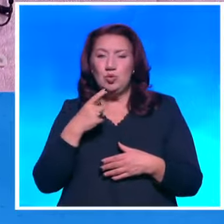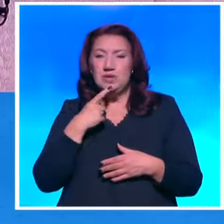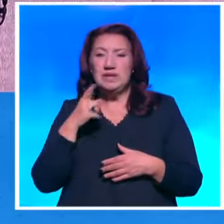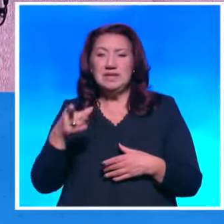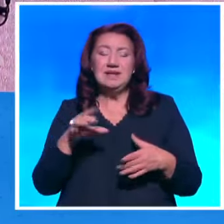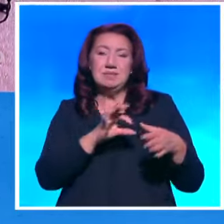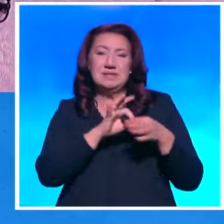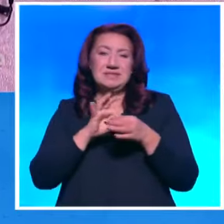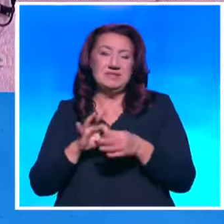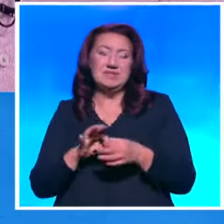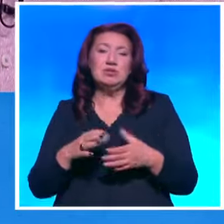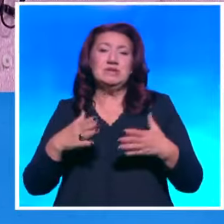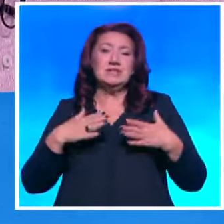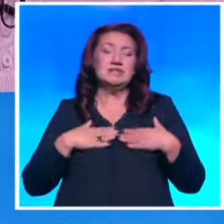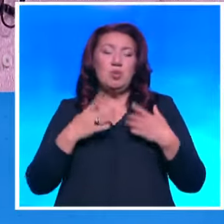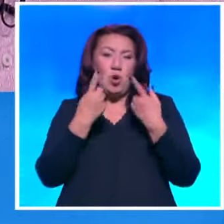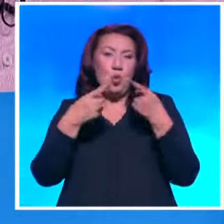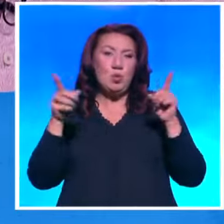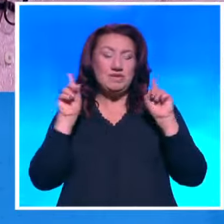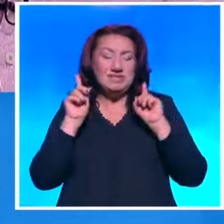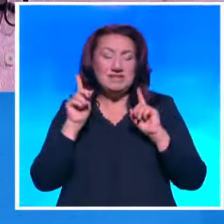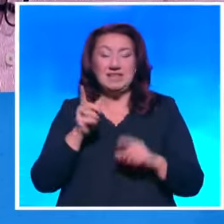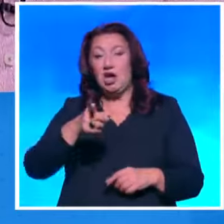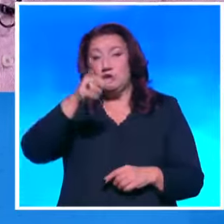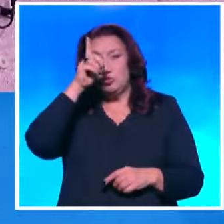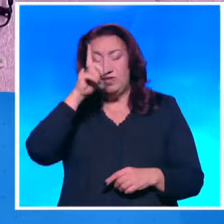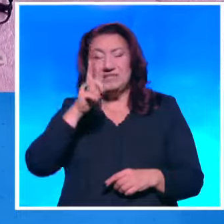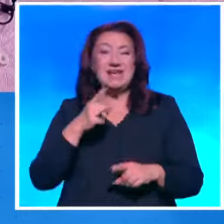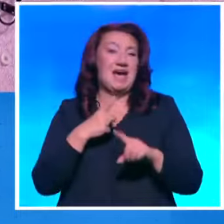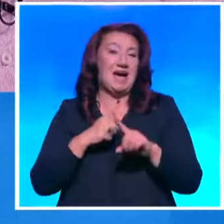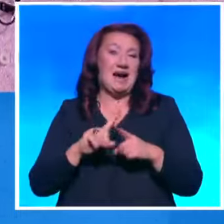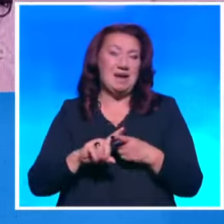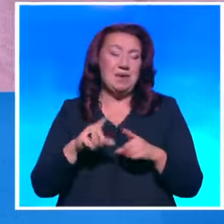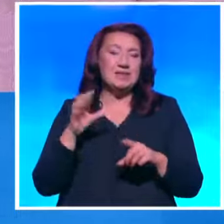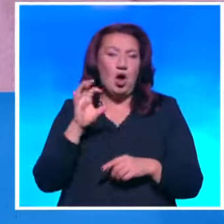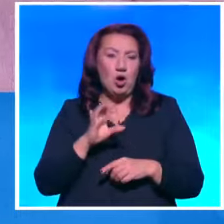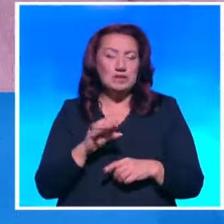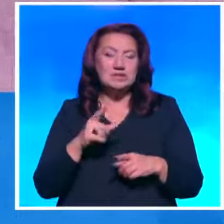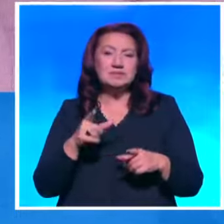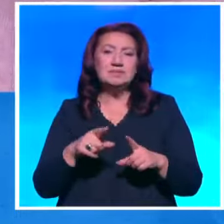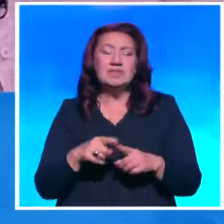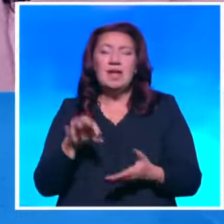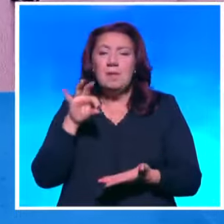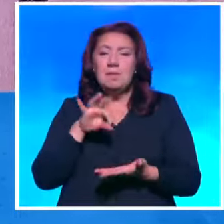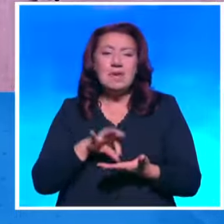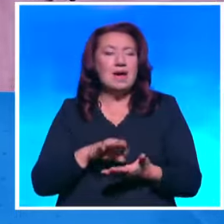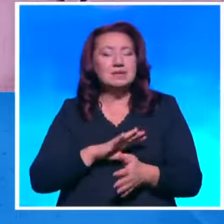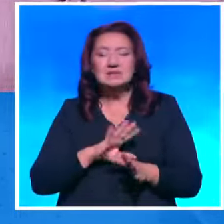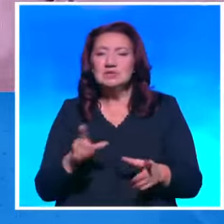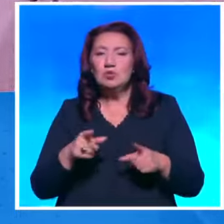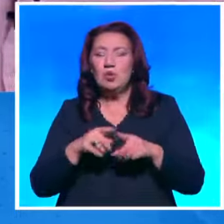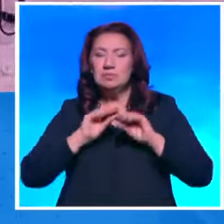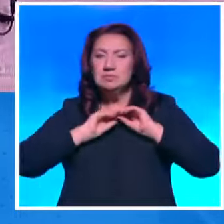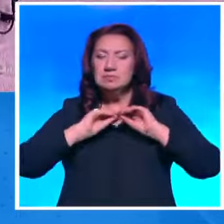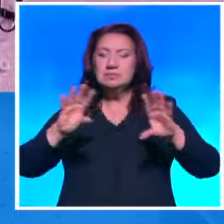моят университет, Софийския университет Свети Климент Охридски, тъй като това е люлката на будителството във всяка една епоха, включително и в тази, за която споменахме, че не се е празнувал